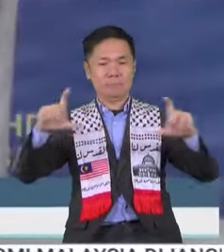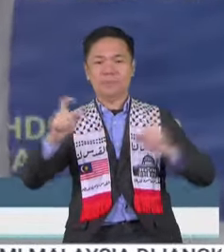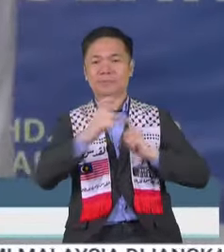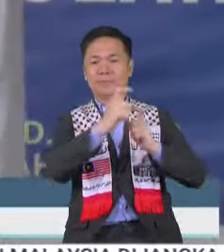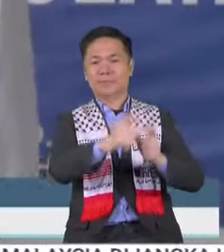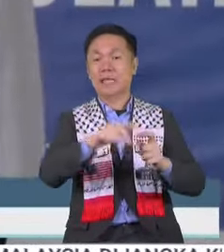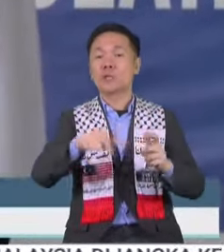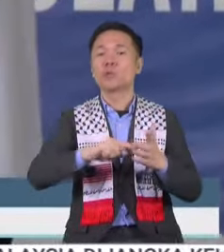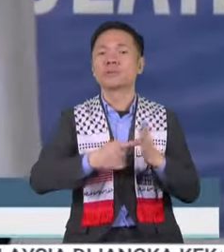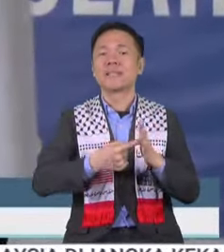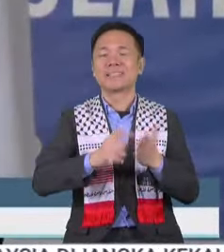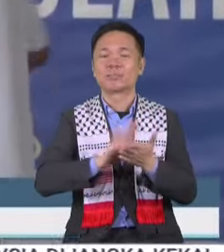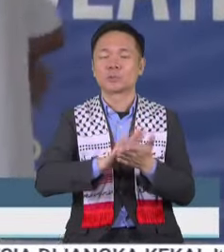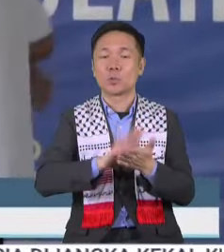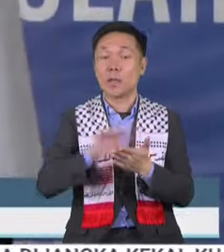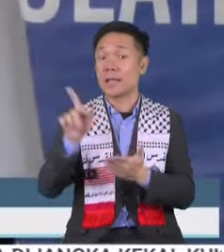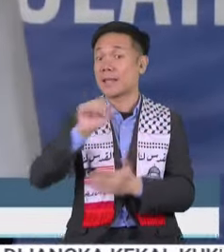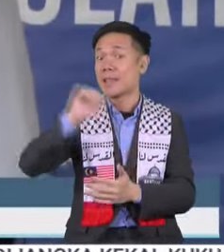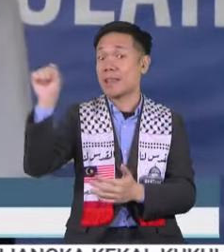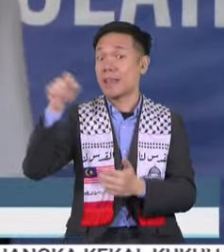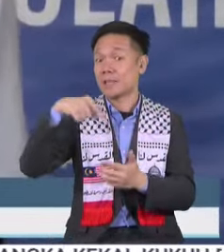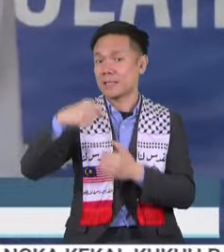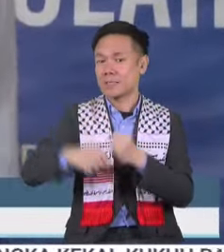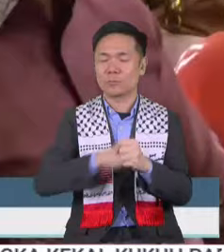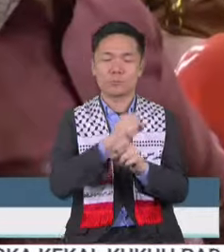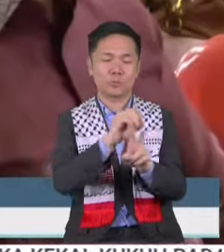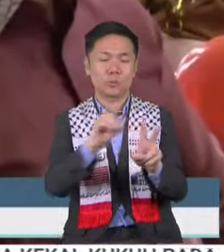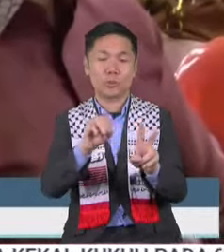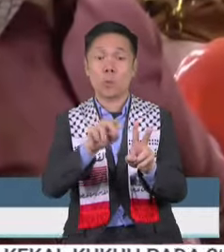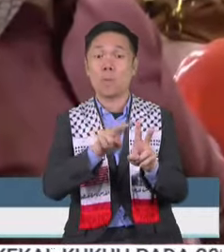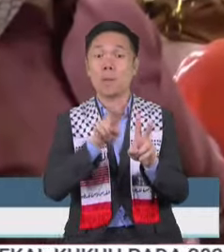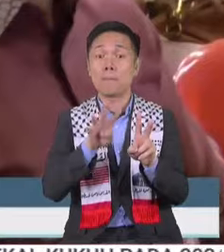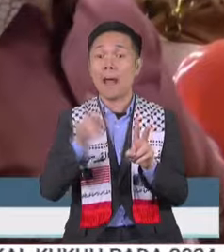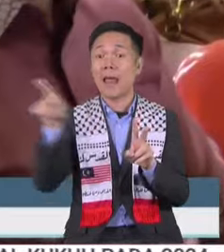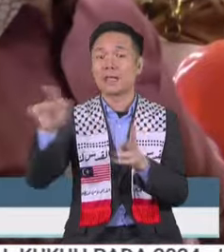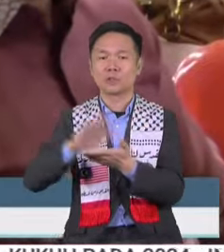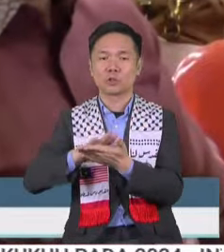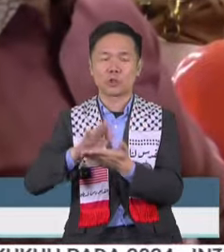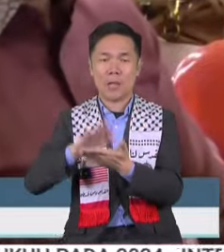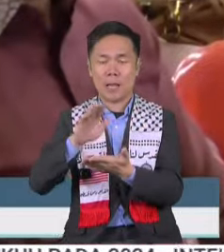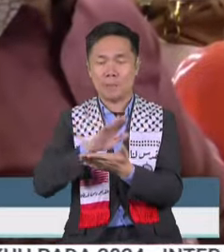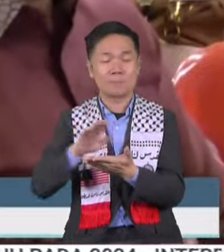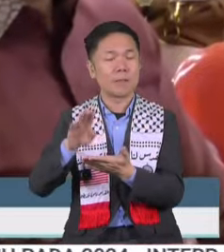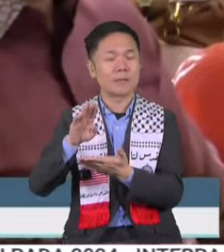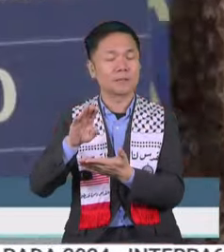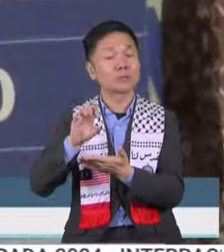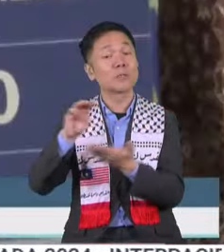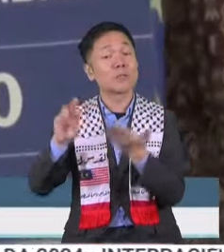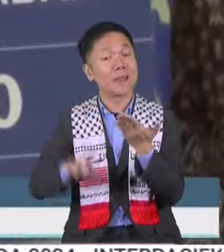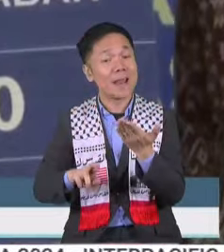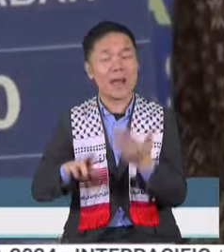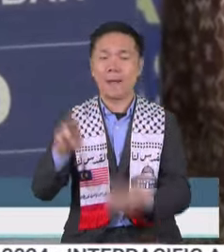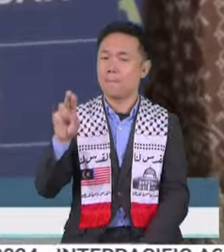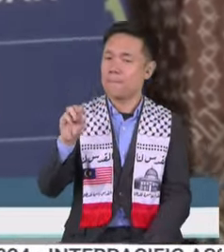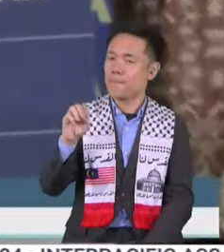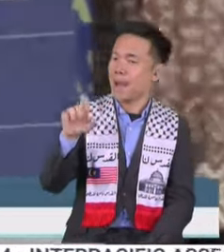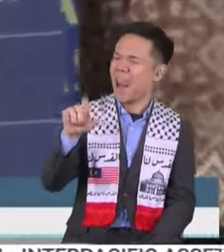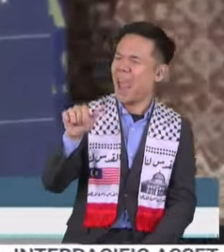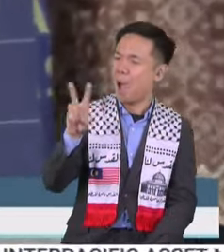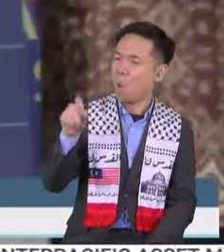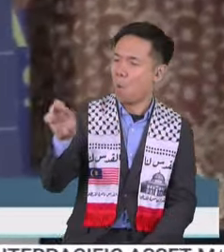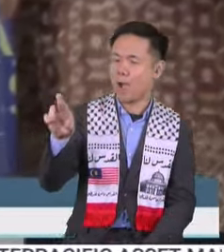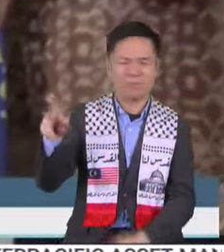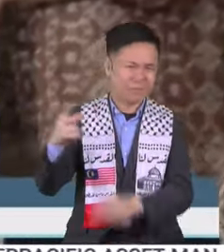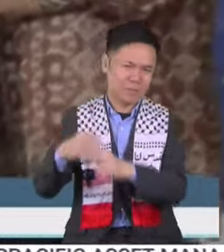bantuan awal persekolahan negeri Sabah tahun 2024 di SK Malawa, Kota Kinabalu. Tambah beliau, kerajaan